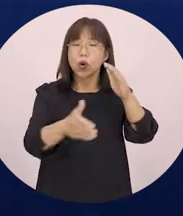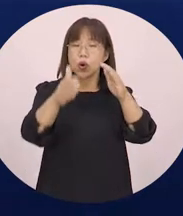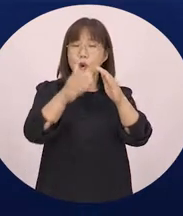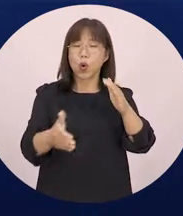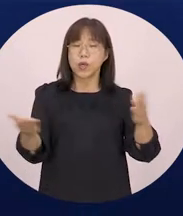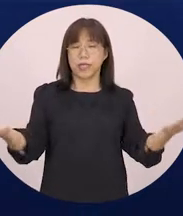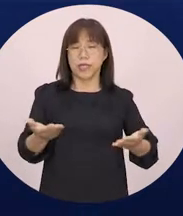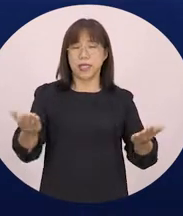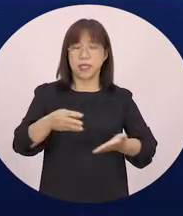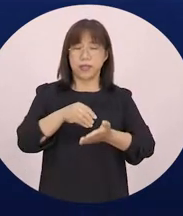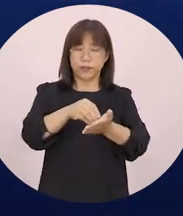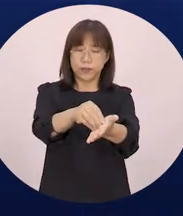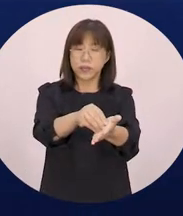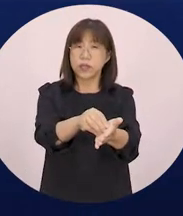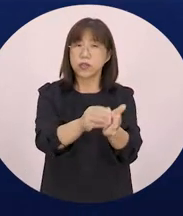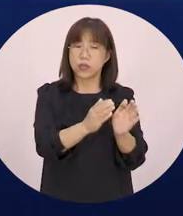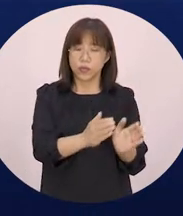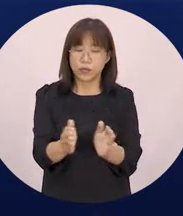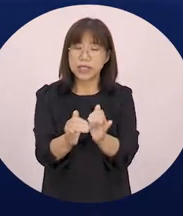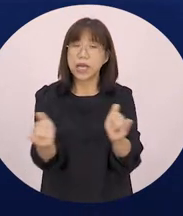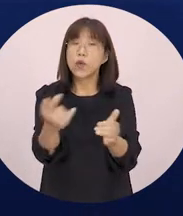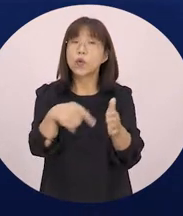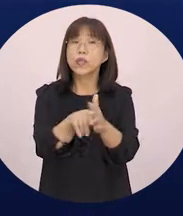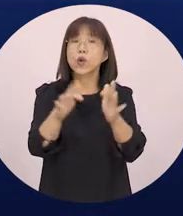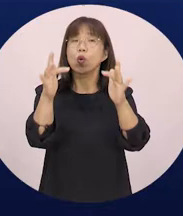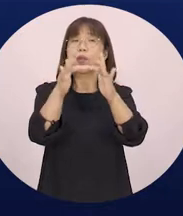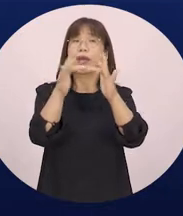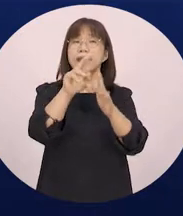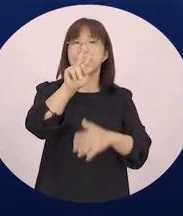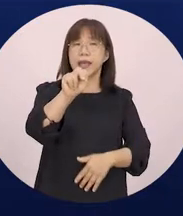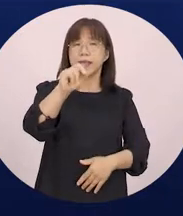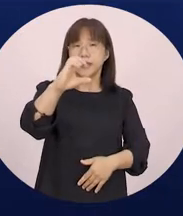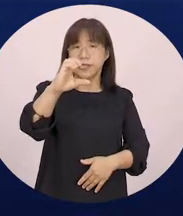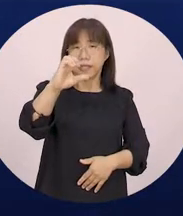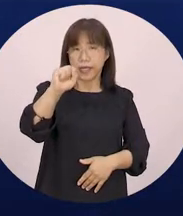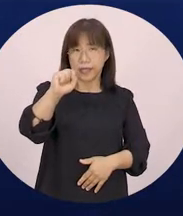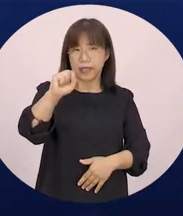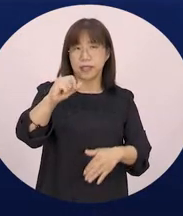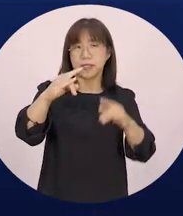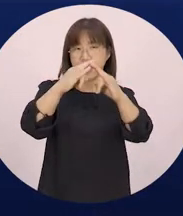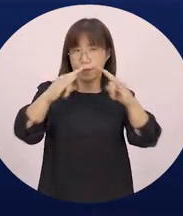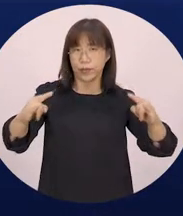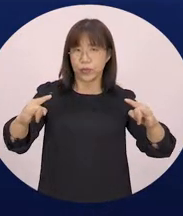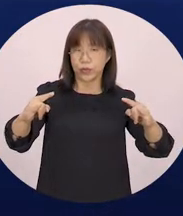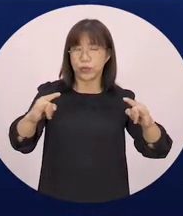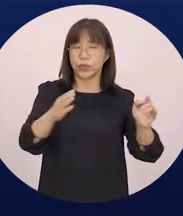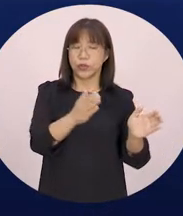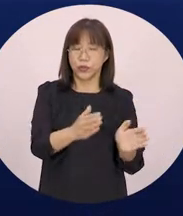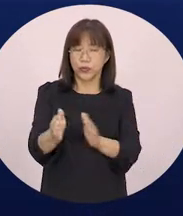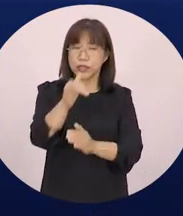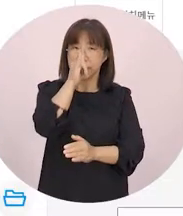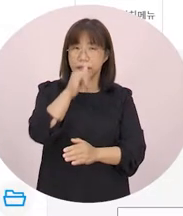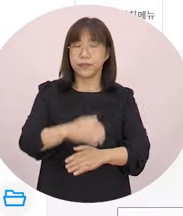강서구가 공기업 취업 준비생들을 위해 온라인 NCS 집중 캠프를 운영합니다.